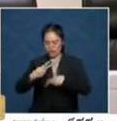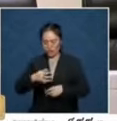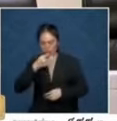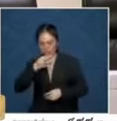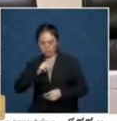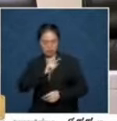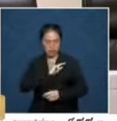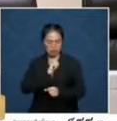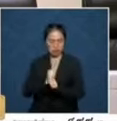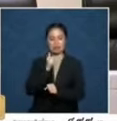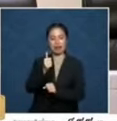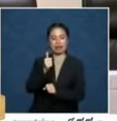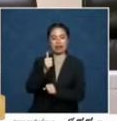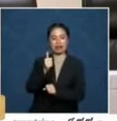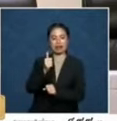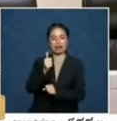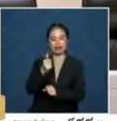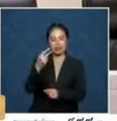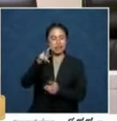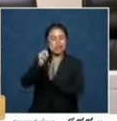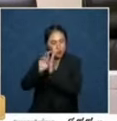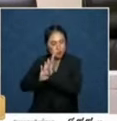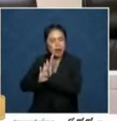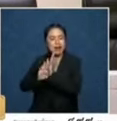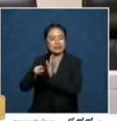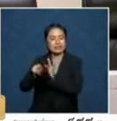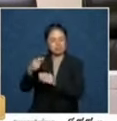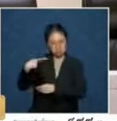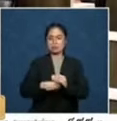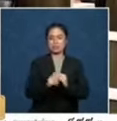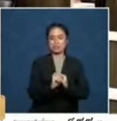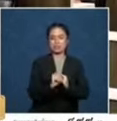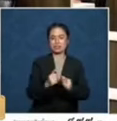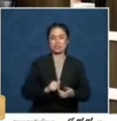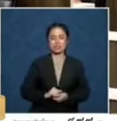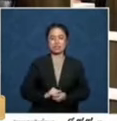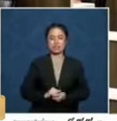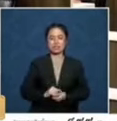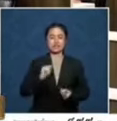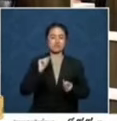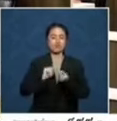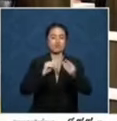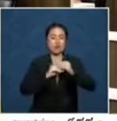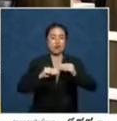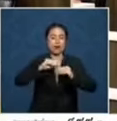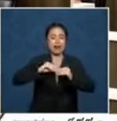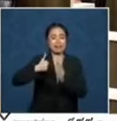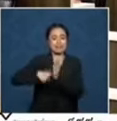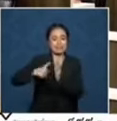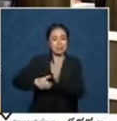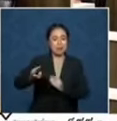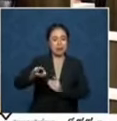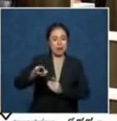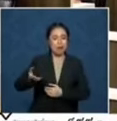ตัวเองลุกขึ้นมาได้อีกครั้งเพราะฉะนั้นเป็นนโยบายที่เป็นประโยชน์นะครับ การพาดพิงถึงโครงการจำนำข้าวในอดีตนะครับผม